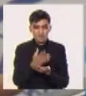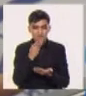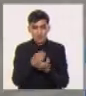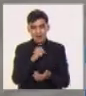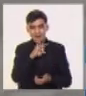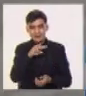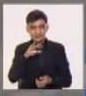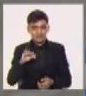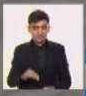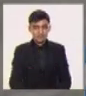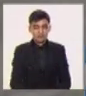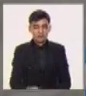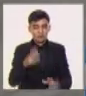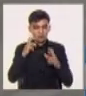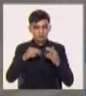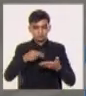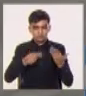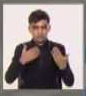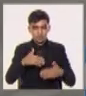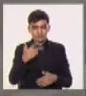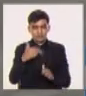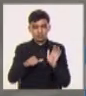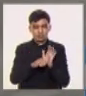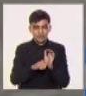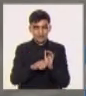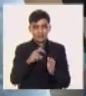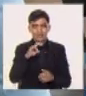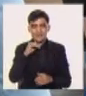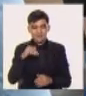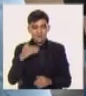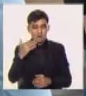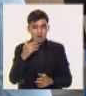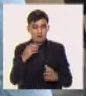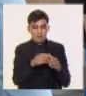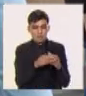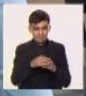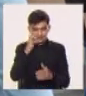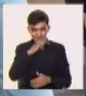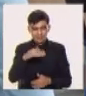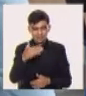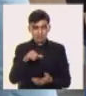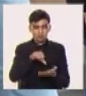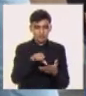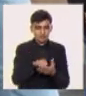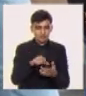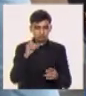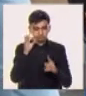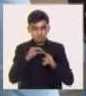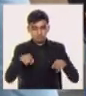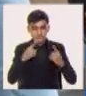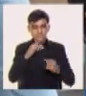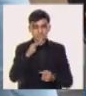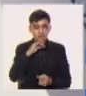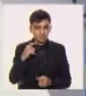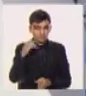IT. Университет подписал меморандум с 36 нефтегазовыми компаниями страны об участии в стратегическом развитии вуза, в